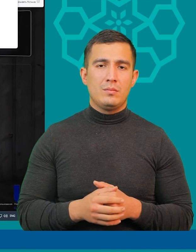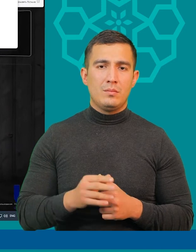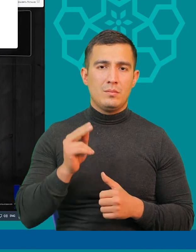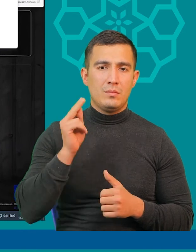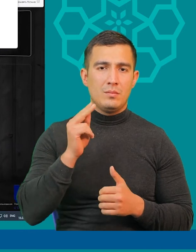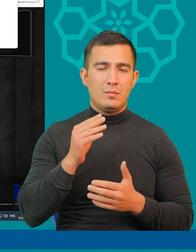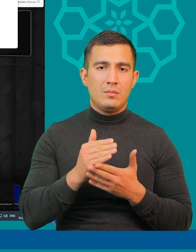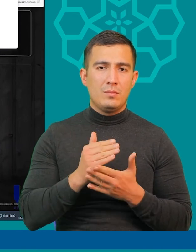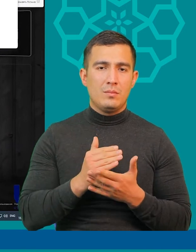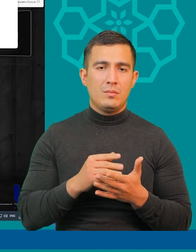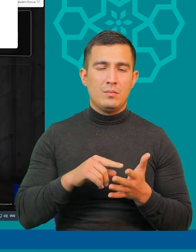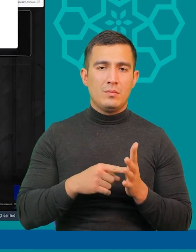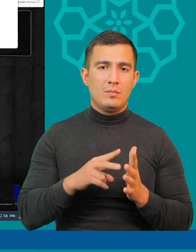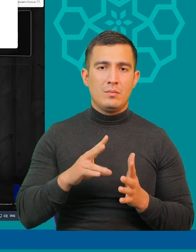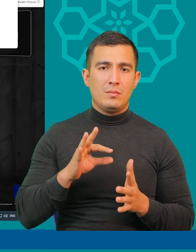dars.log